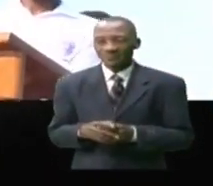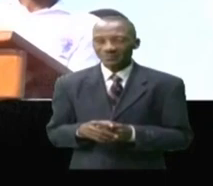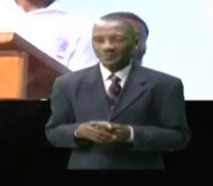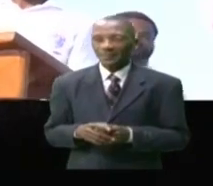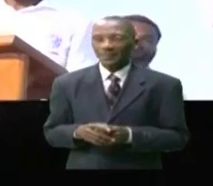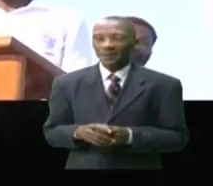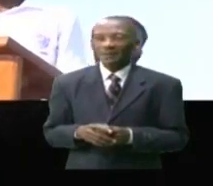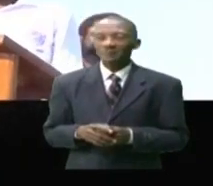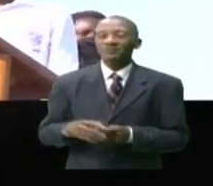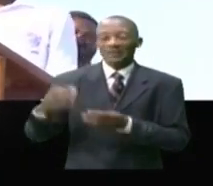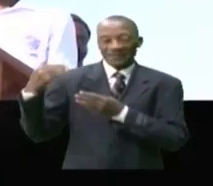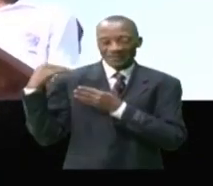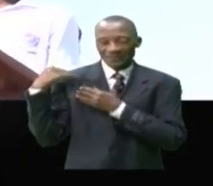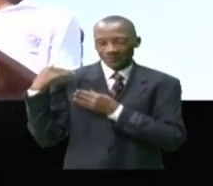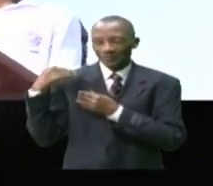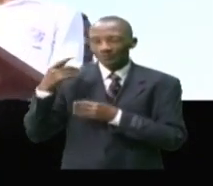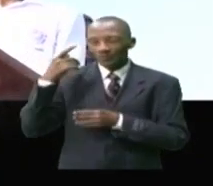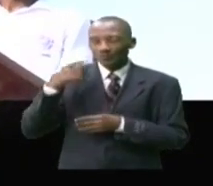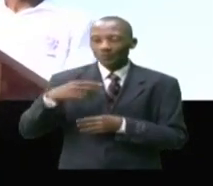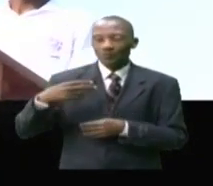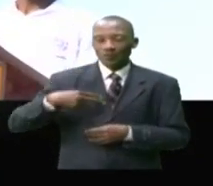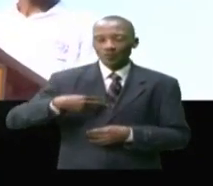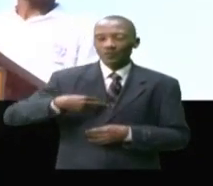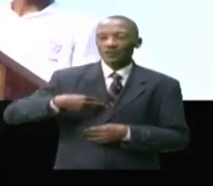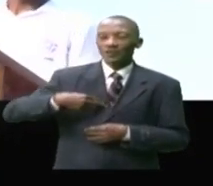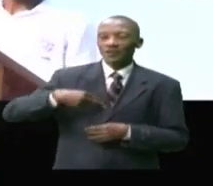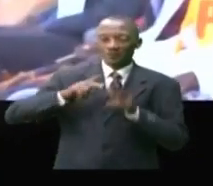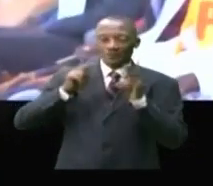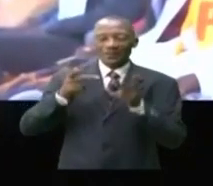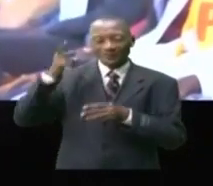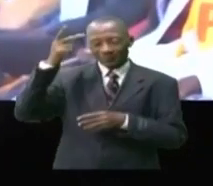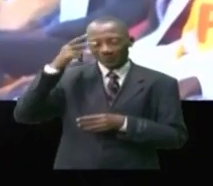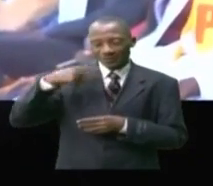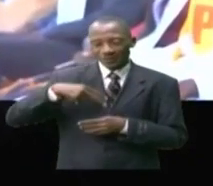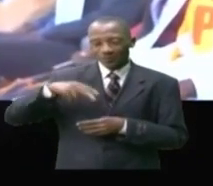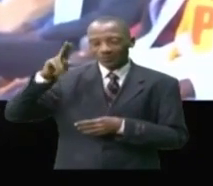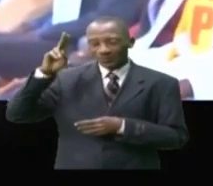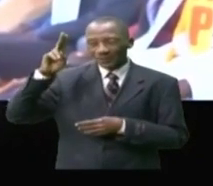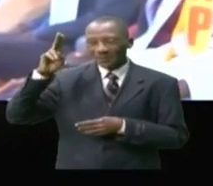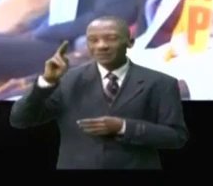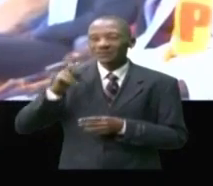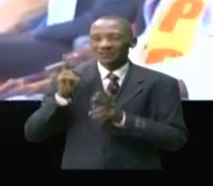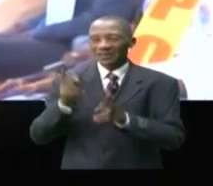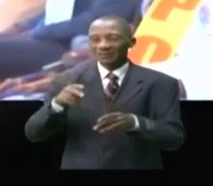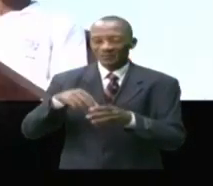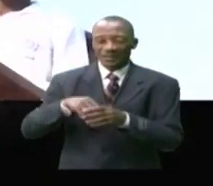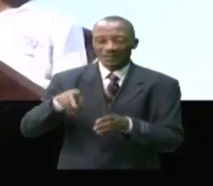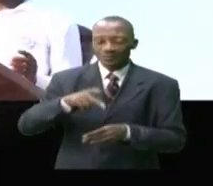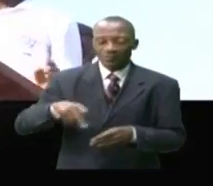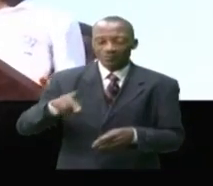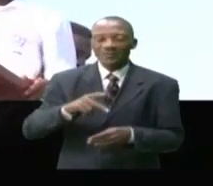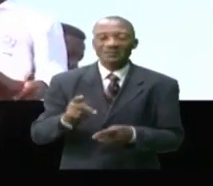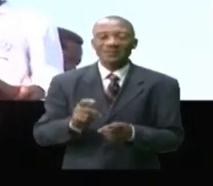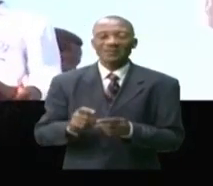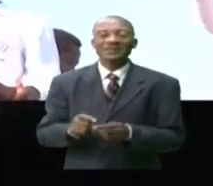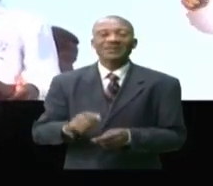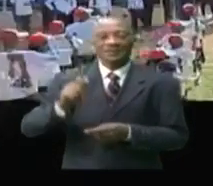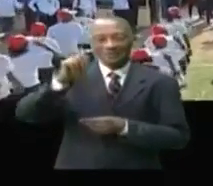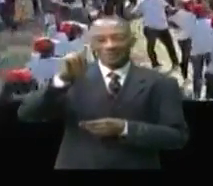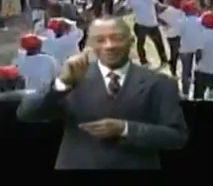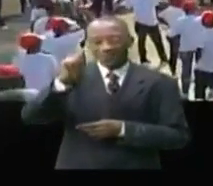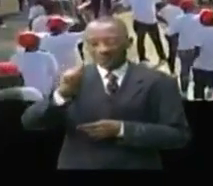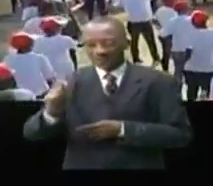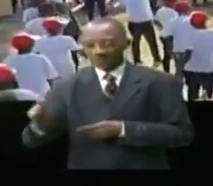officiellement au président de la République, que la population du Tanganyika vous invite officiellement. Nous allons vous